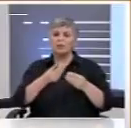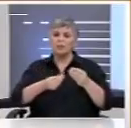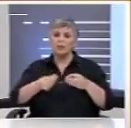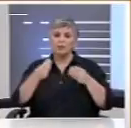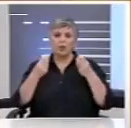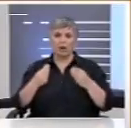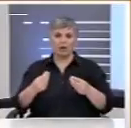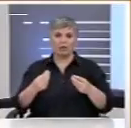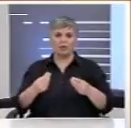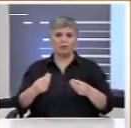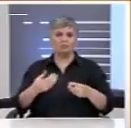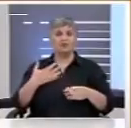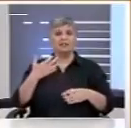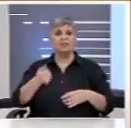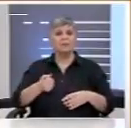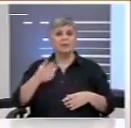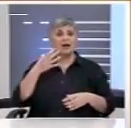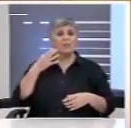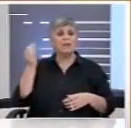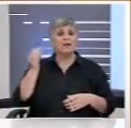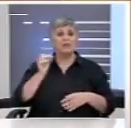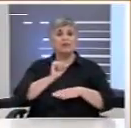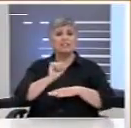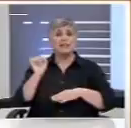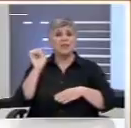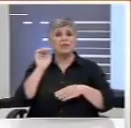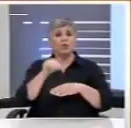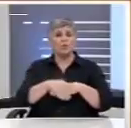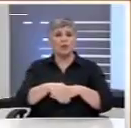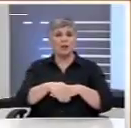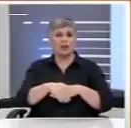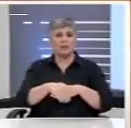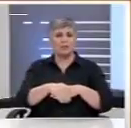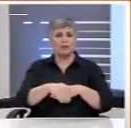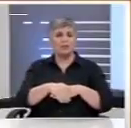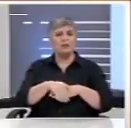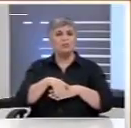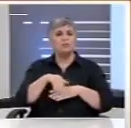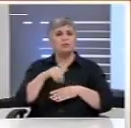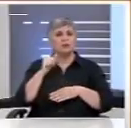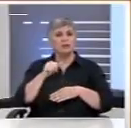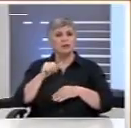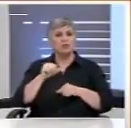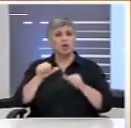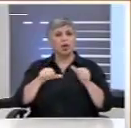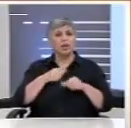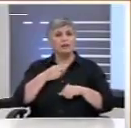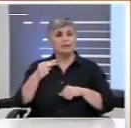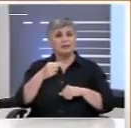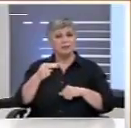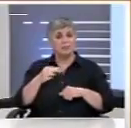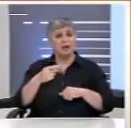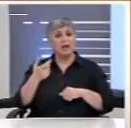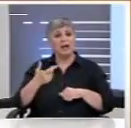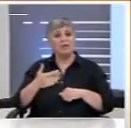Υπήρχαν περιπτώσεις που ήταν Σάββατο το βράδυ που μιλάγανε στο δικό μας το επίπεδο και φεύγανε γιατί αλλάζαμε θέμα και πηγαίνανε να